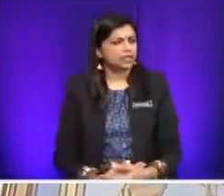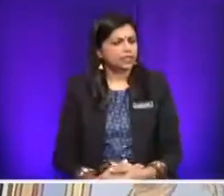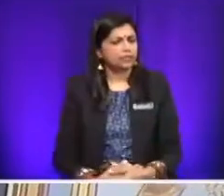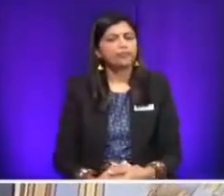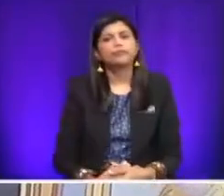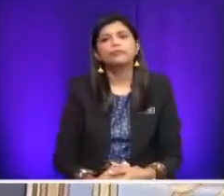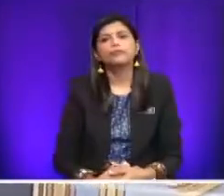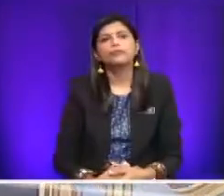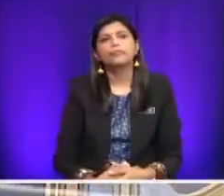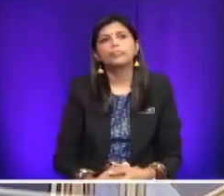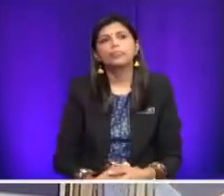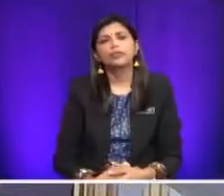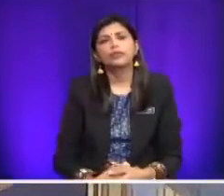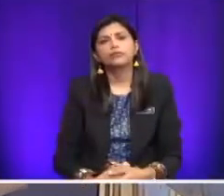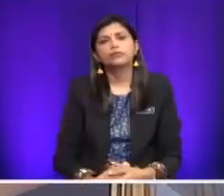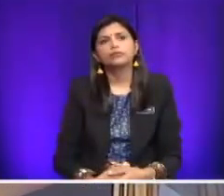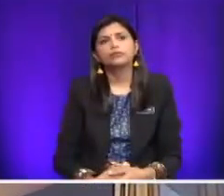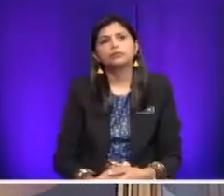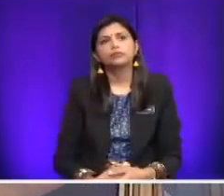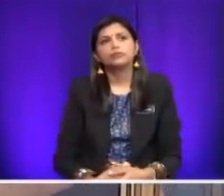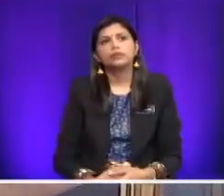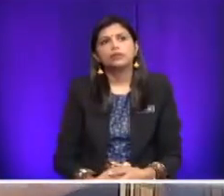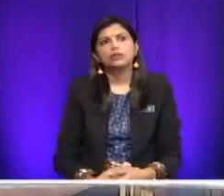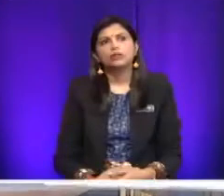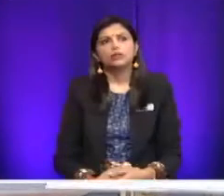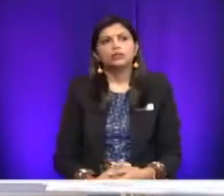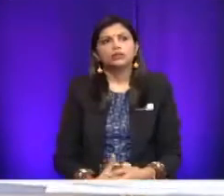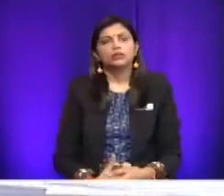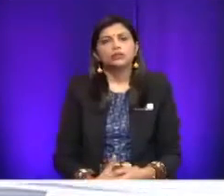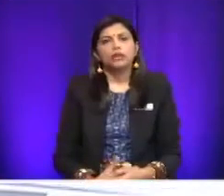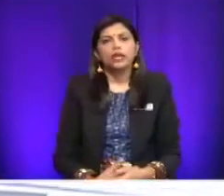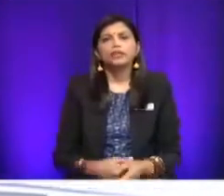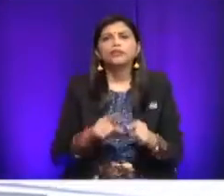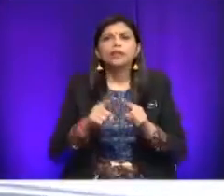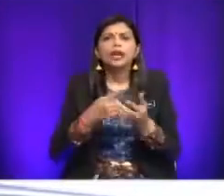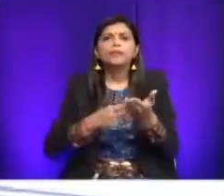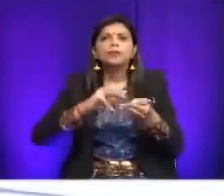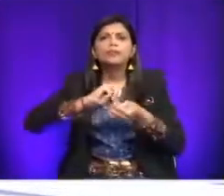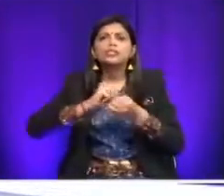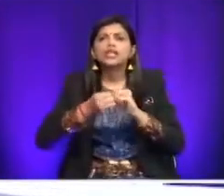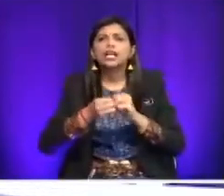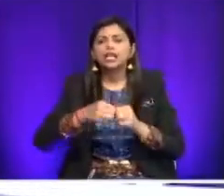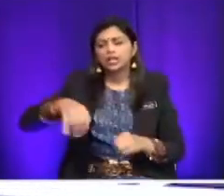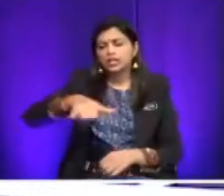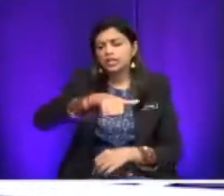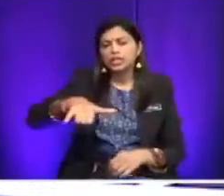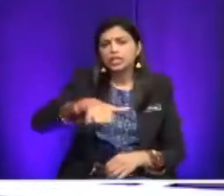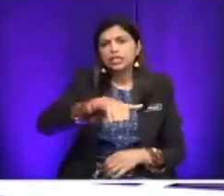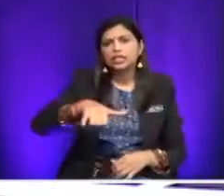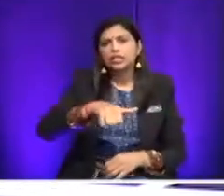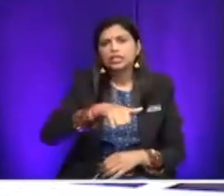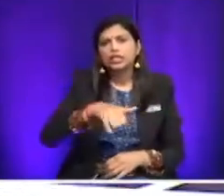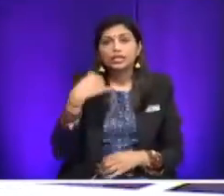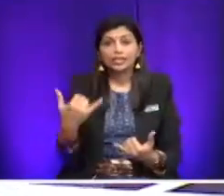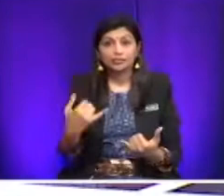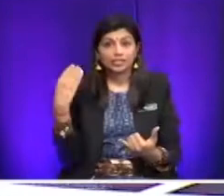itu kalau gitu mah enak pergi ke suatu tempat satu tepat apa yang banyak dibebankan kepada kita tentang saya Teguh Mungkin berat dia itu